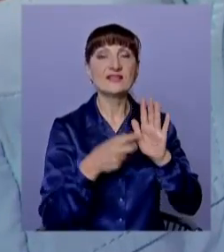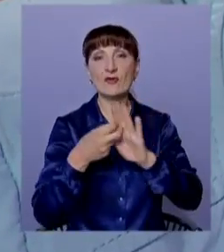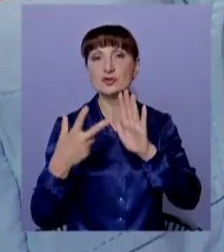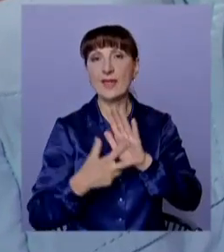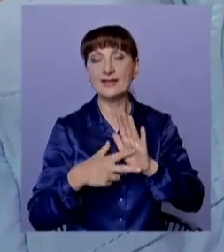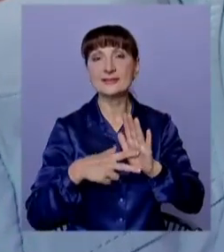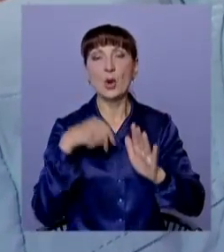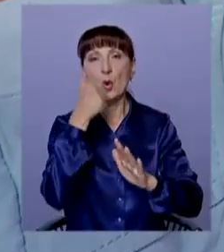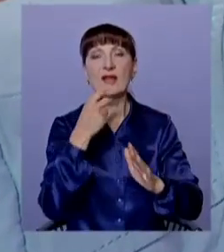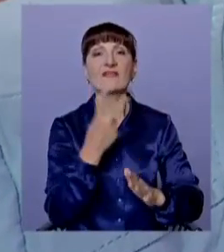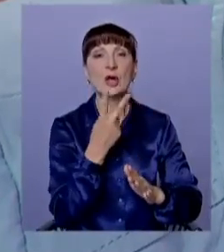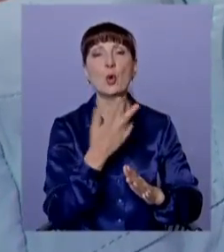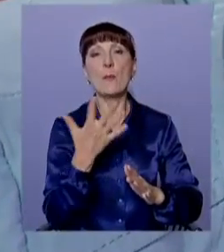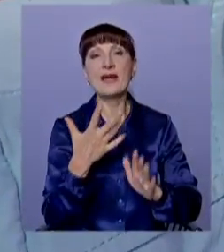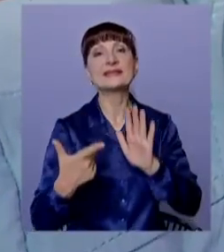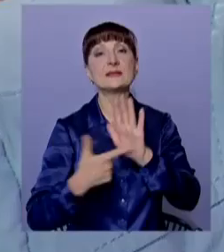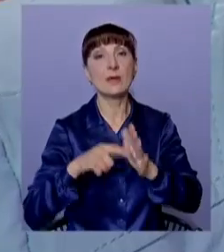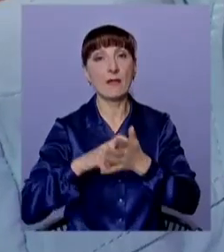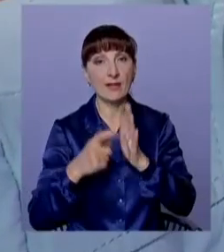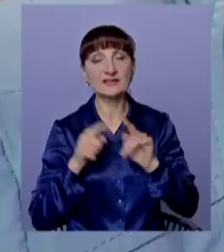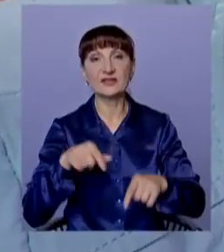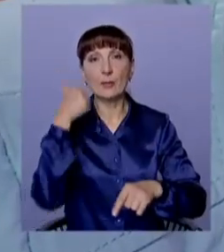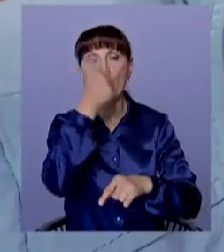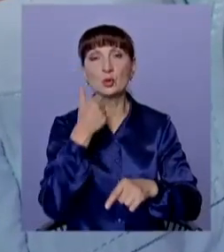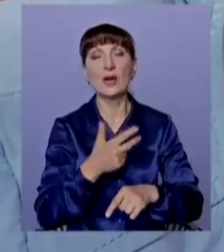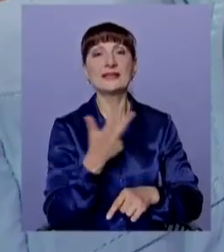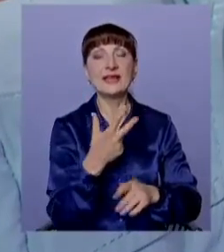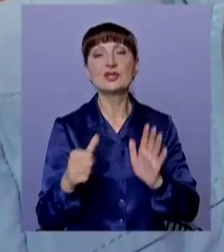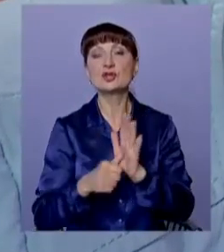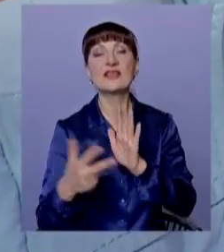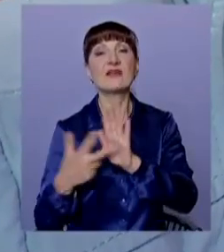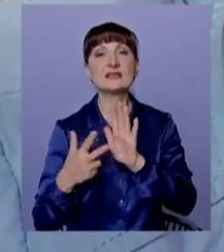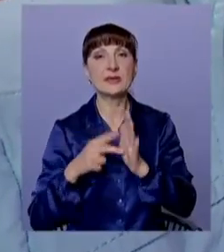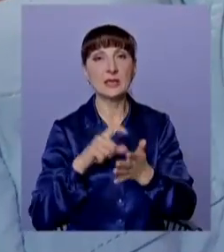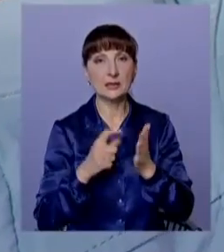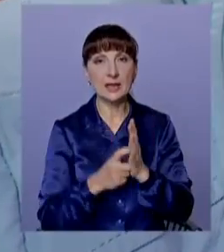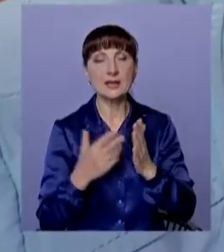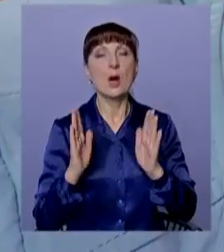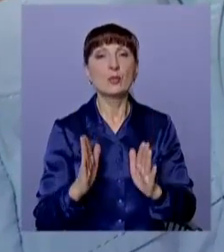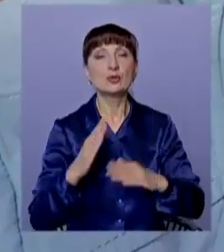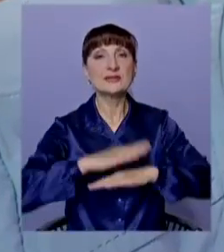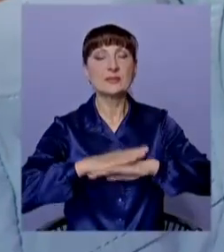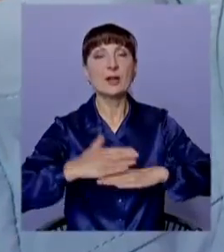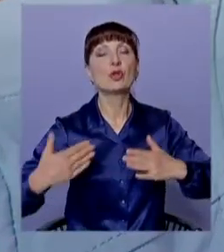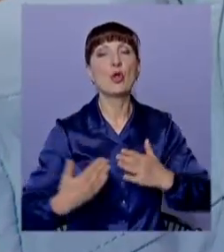год у нас 2-е, 5-е, 7-е классы, а в этом году 3-е, 6-е, 8-е классы будут заниматься по